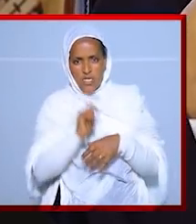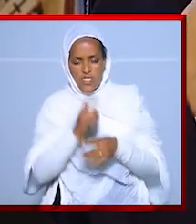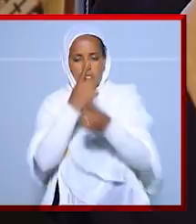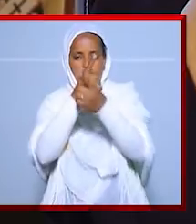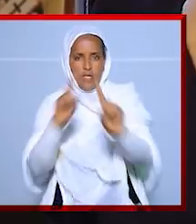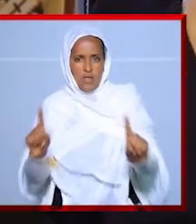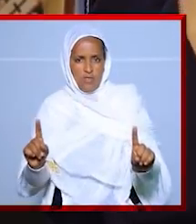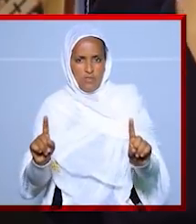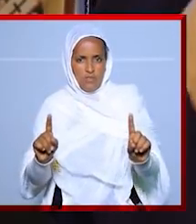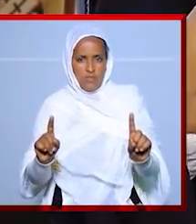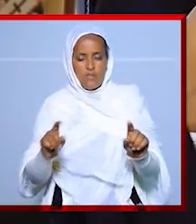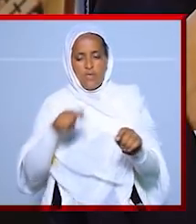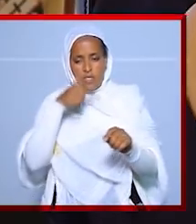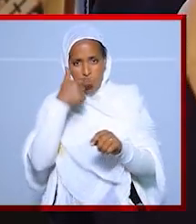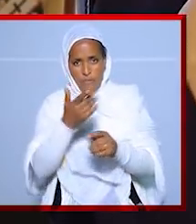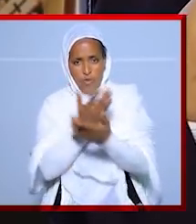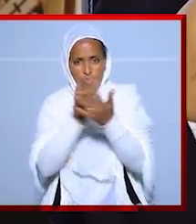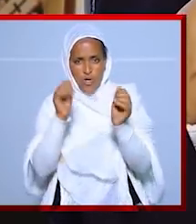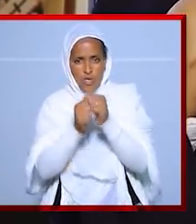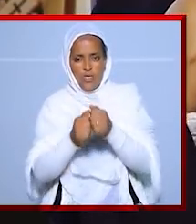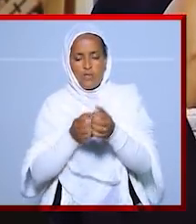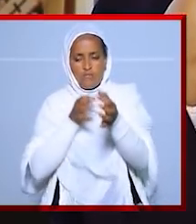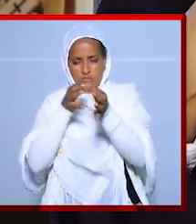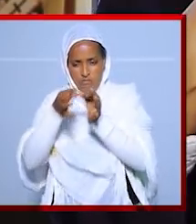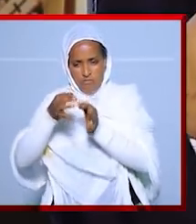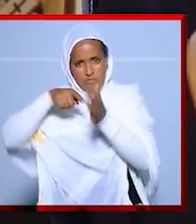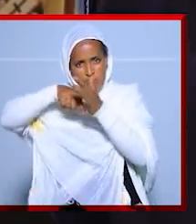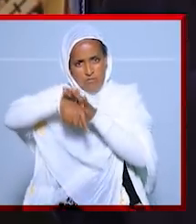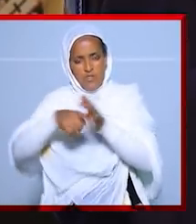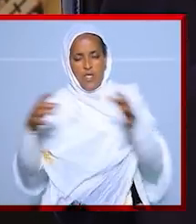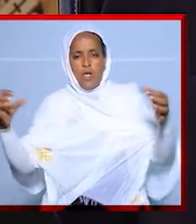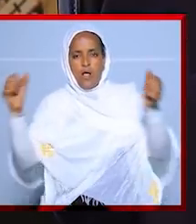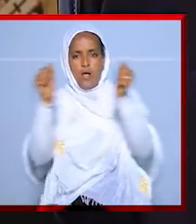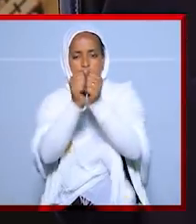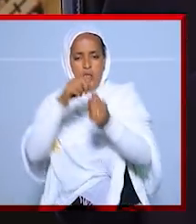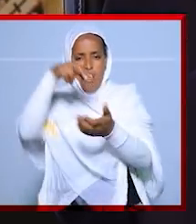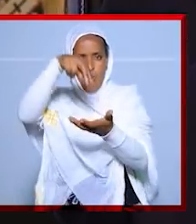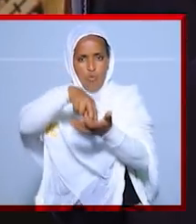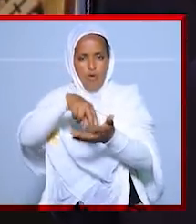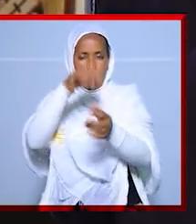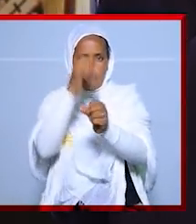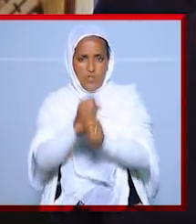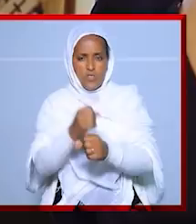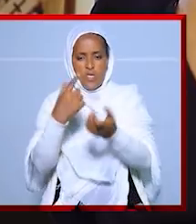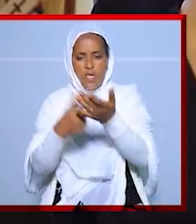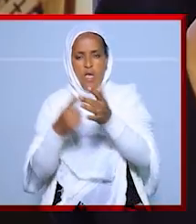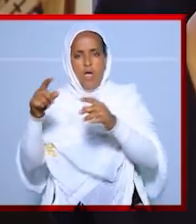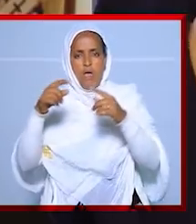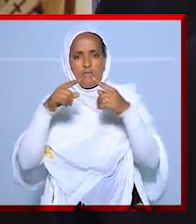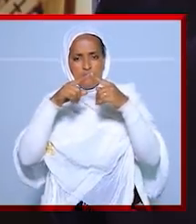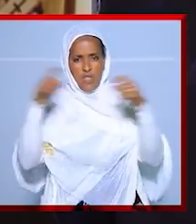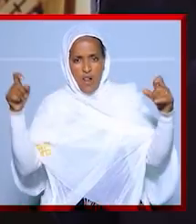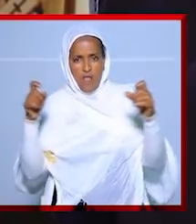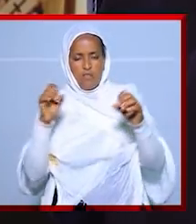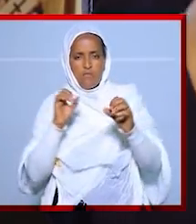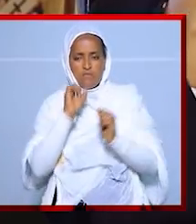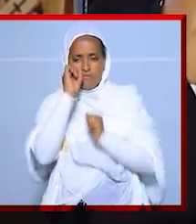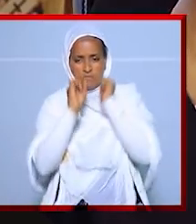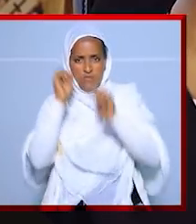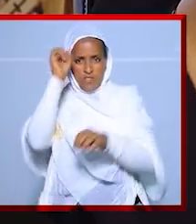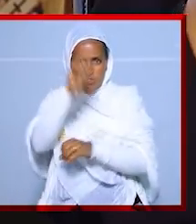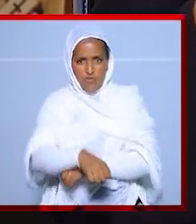ሉዓላዊነት፣ ነፃነት፣ ማንነት የሚለውን ነገር በማስረጽ እና የጋራ የሆነ አቋም ይዘው ያንን ጠላት